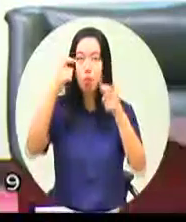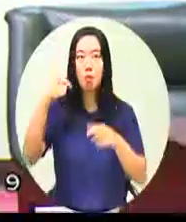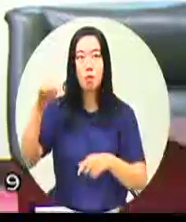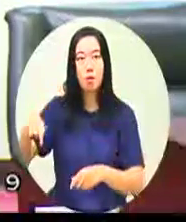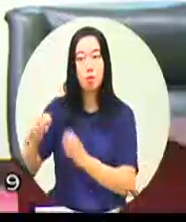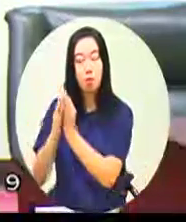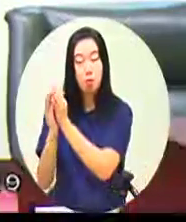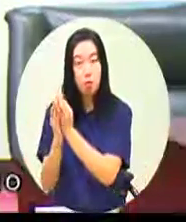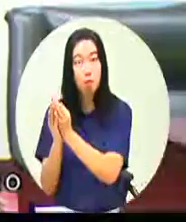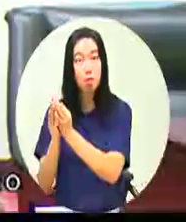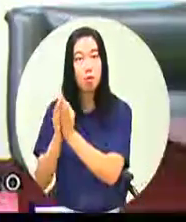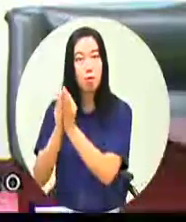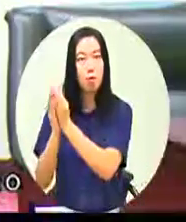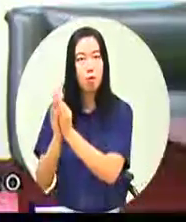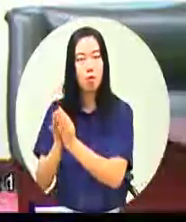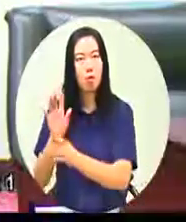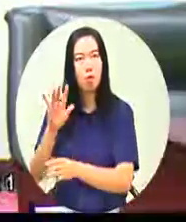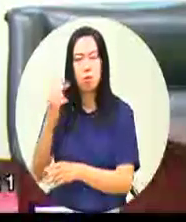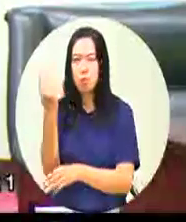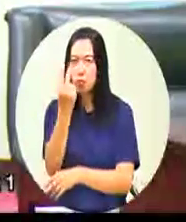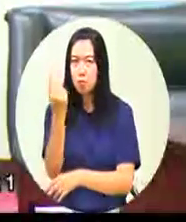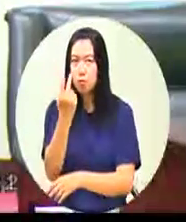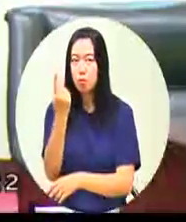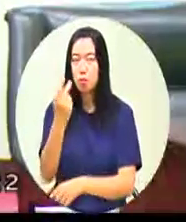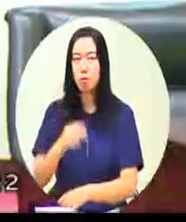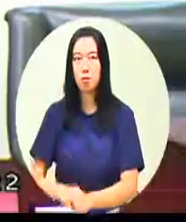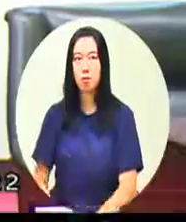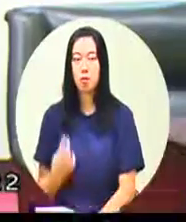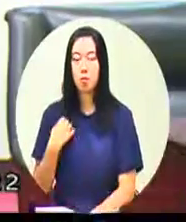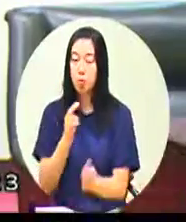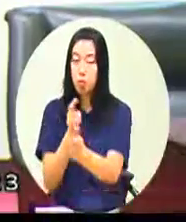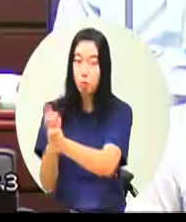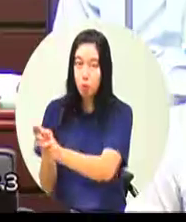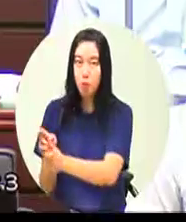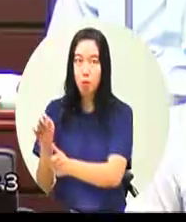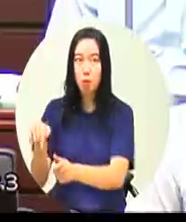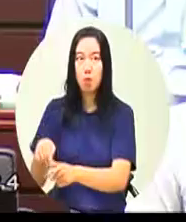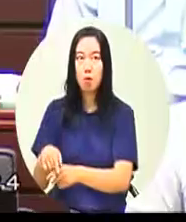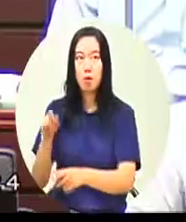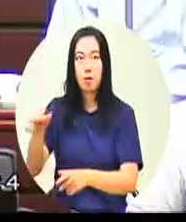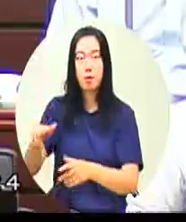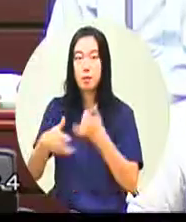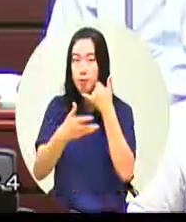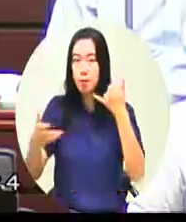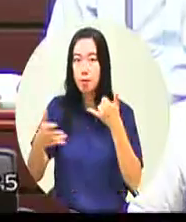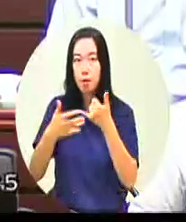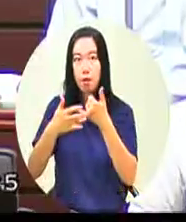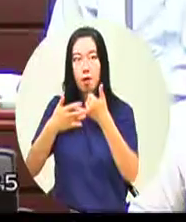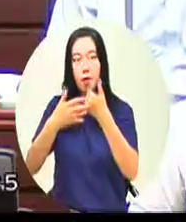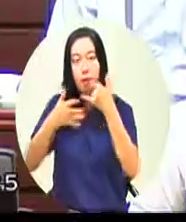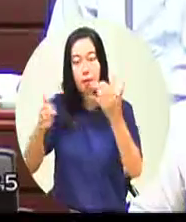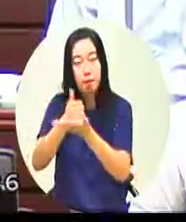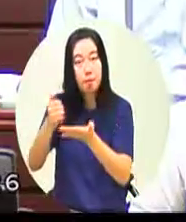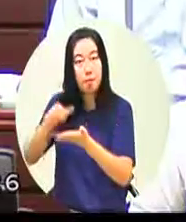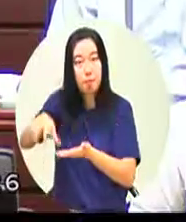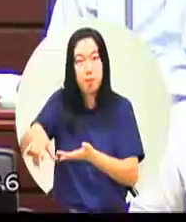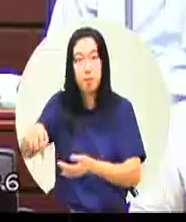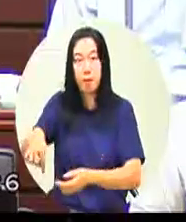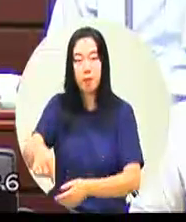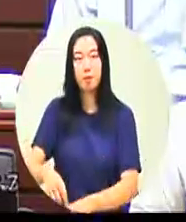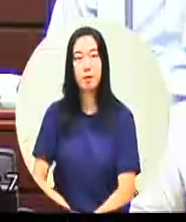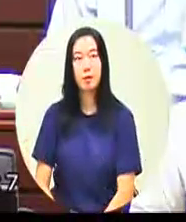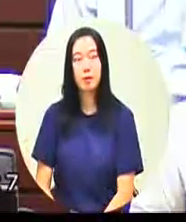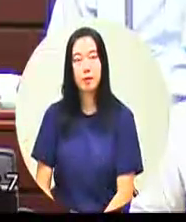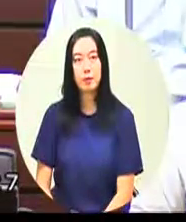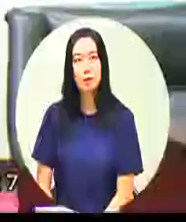园。他好像有两个， 因有派驻人员是伫安尼海关， 派来伫咱的海关，但是